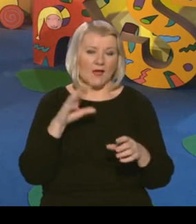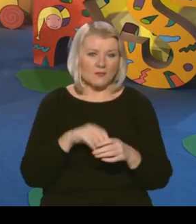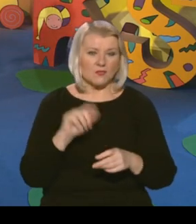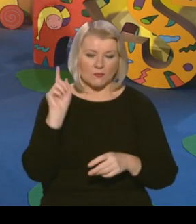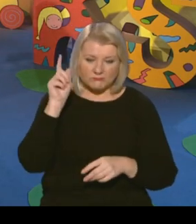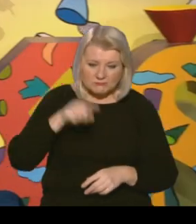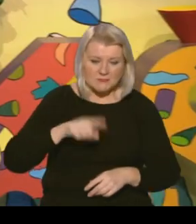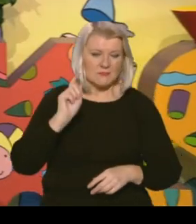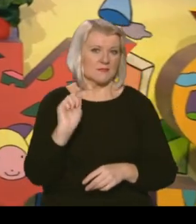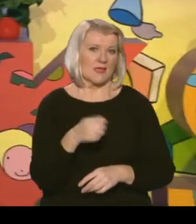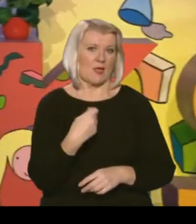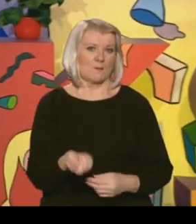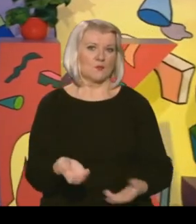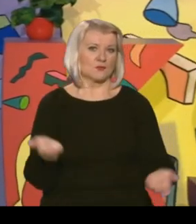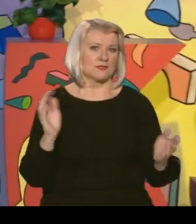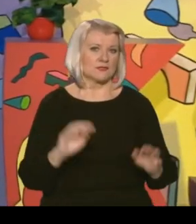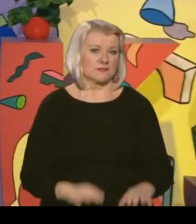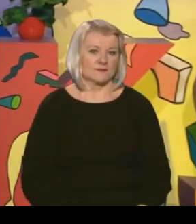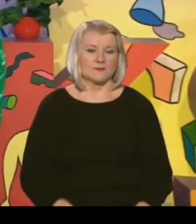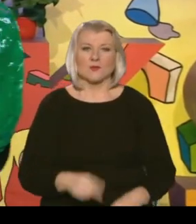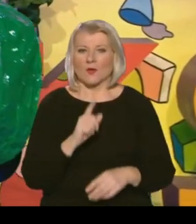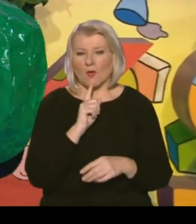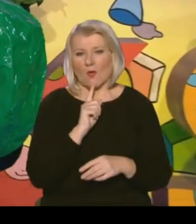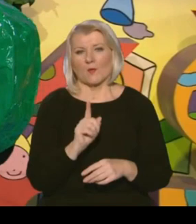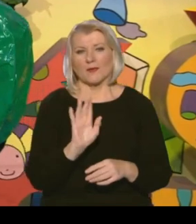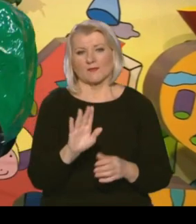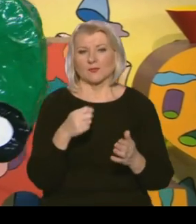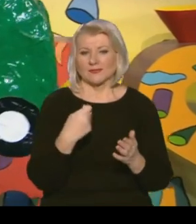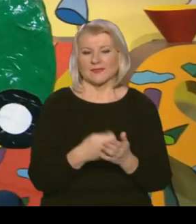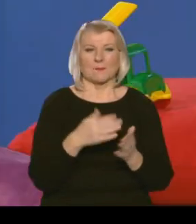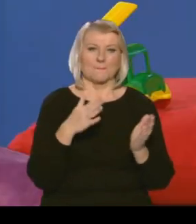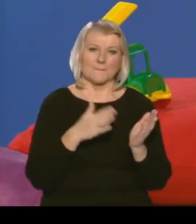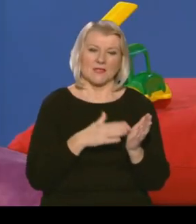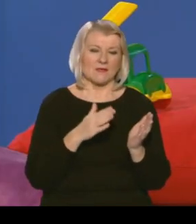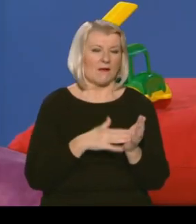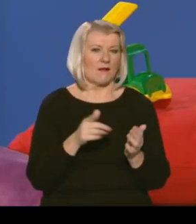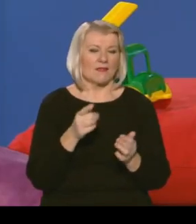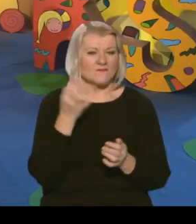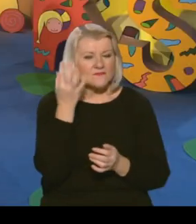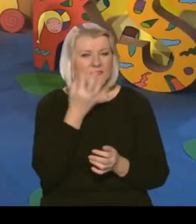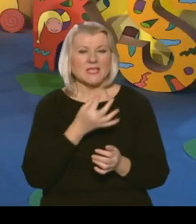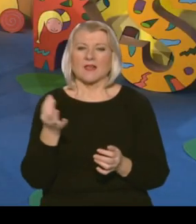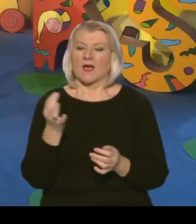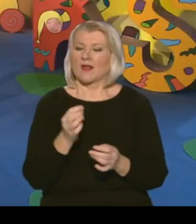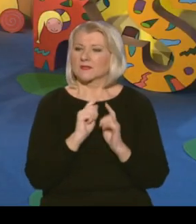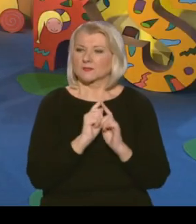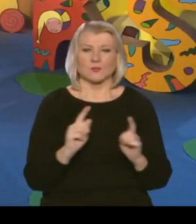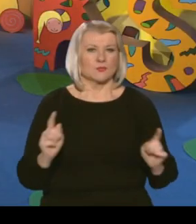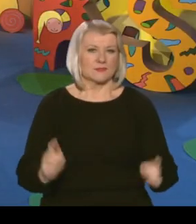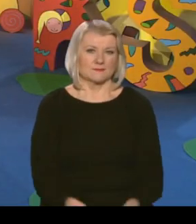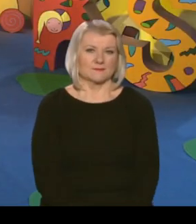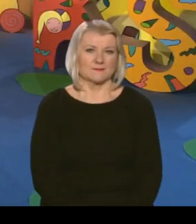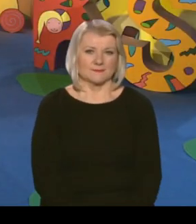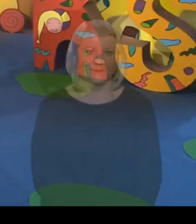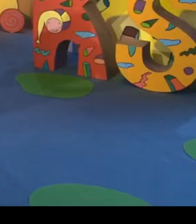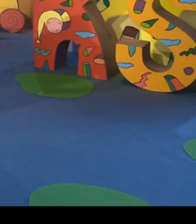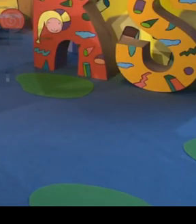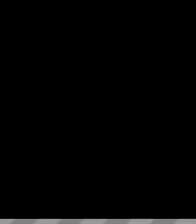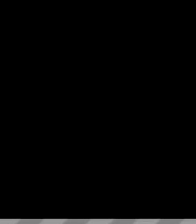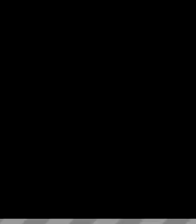skoro nemusí hýbat, to je celý náš Michal. Na zlepšováky je nejlepší.